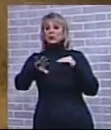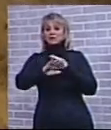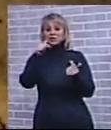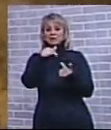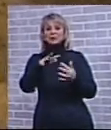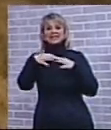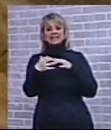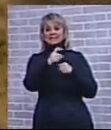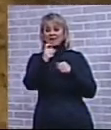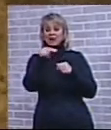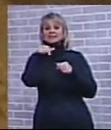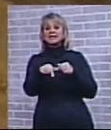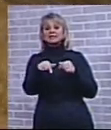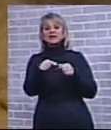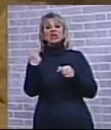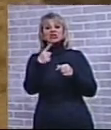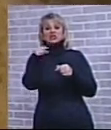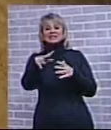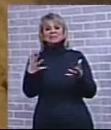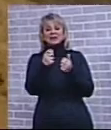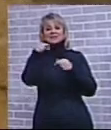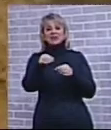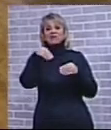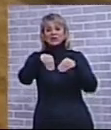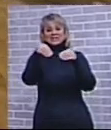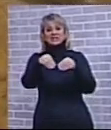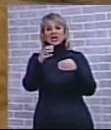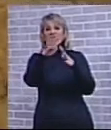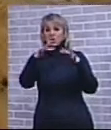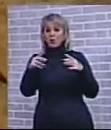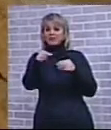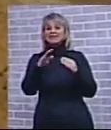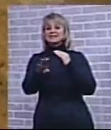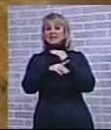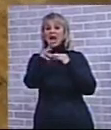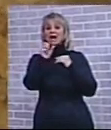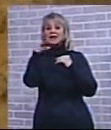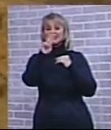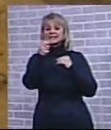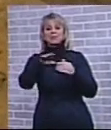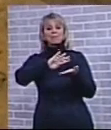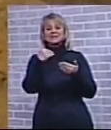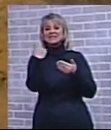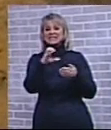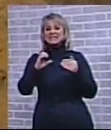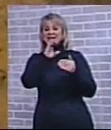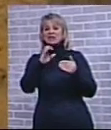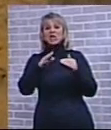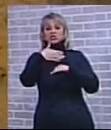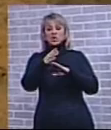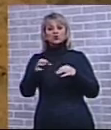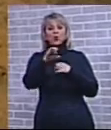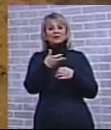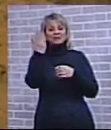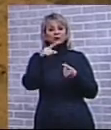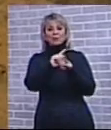непригодной для сельского хозяйства. Единственное спасение – высадка еловых деревьев и акаций. Без них бы северная часть области